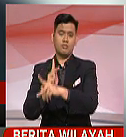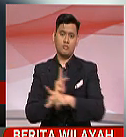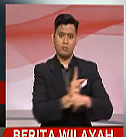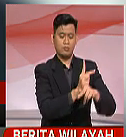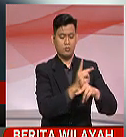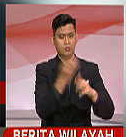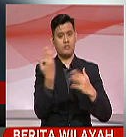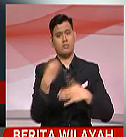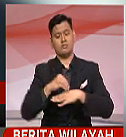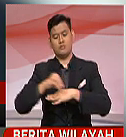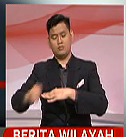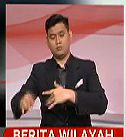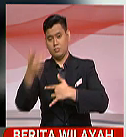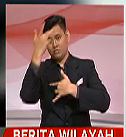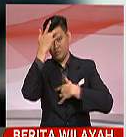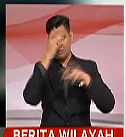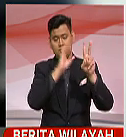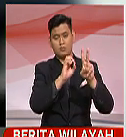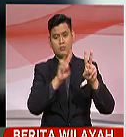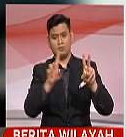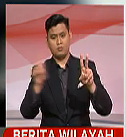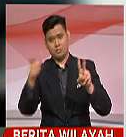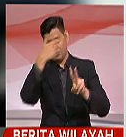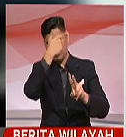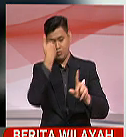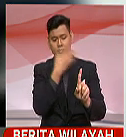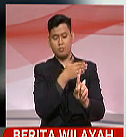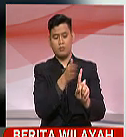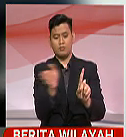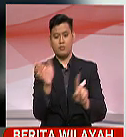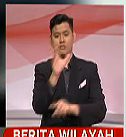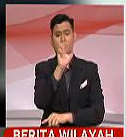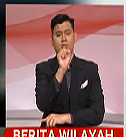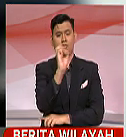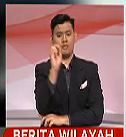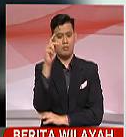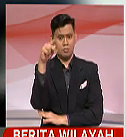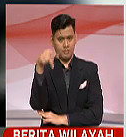Penyakit Berjangkit 2021 kerana melanggar SOP ditetapkan.